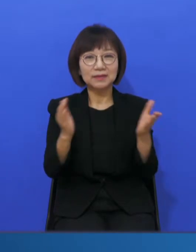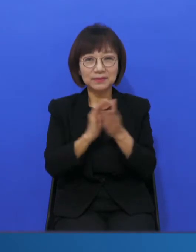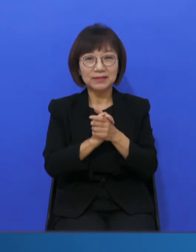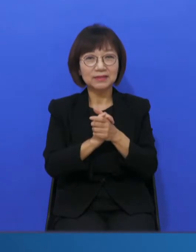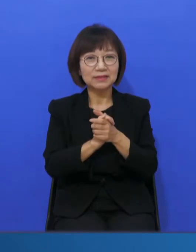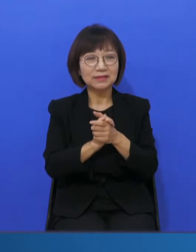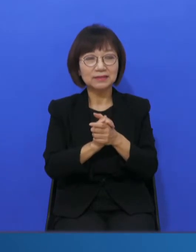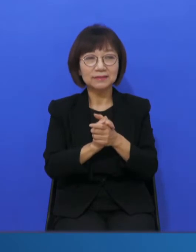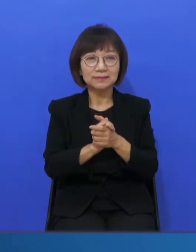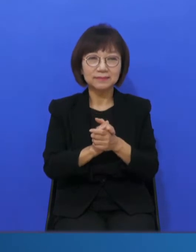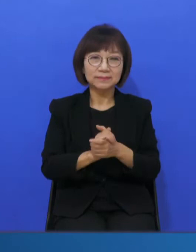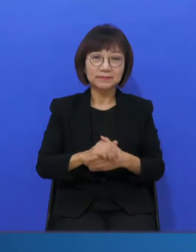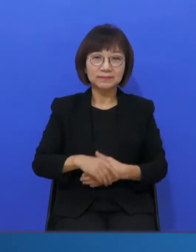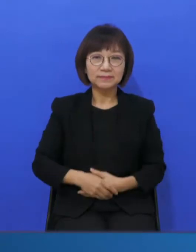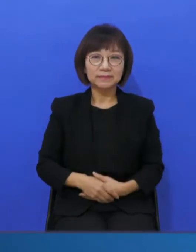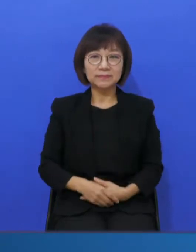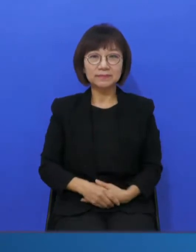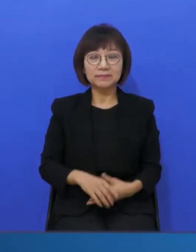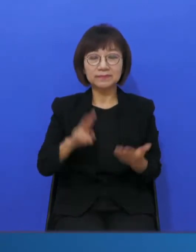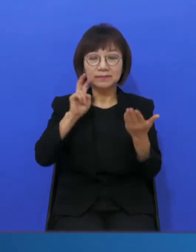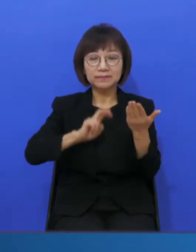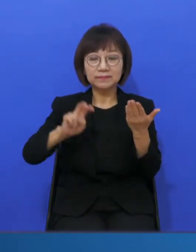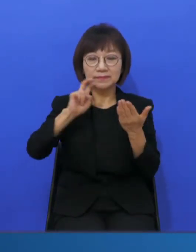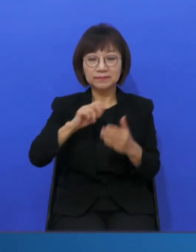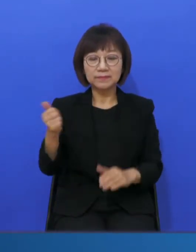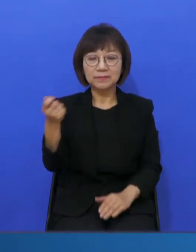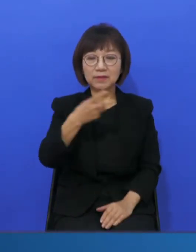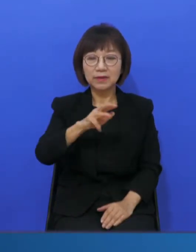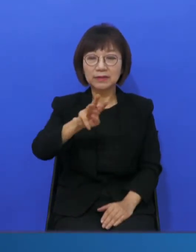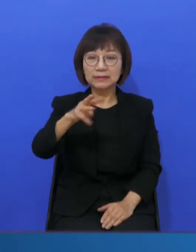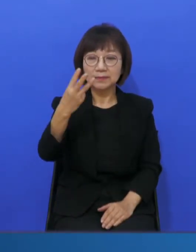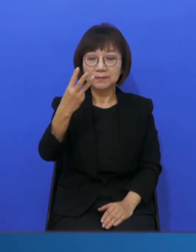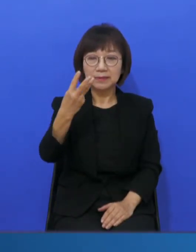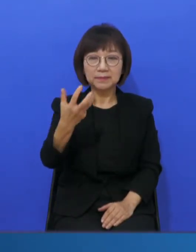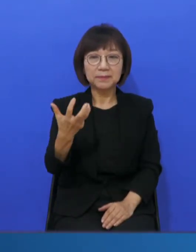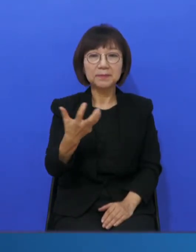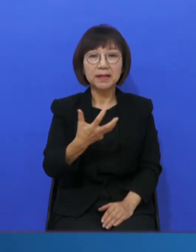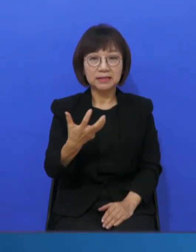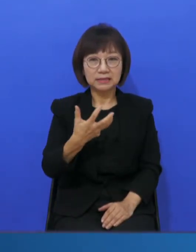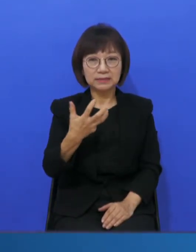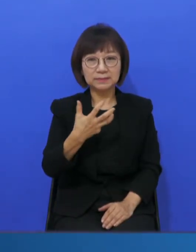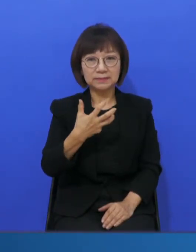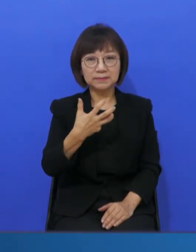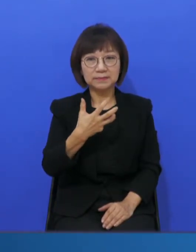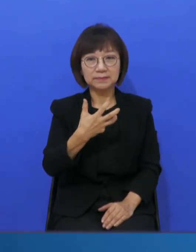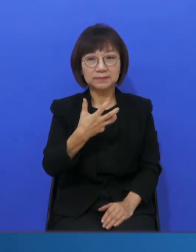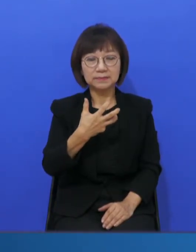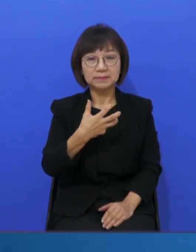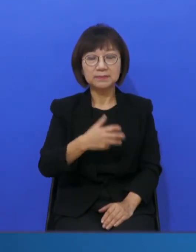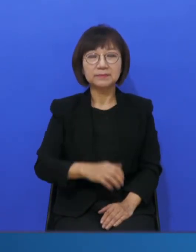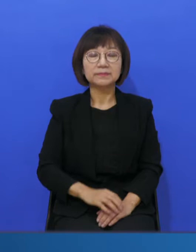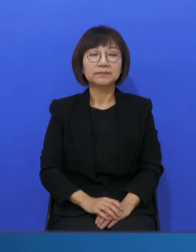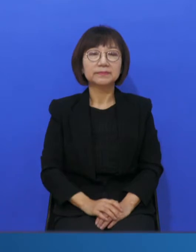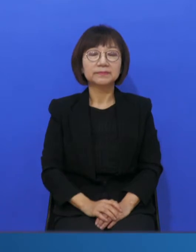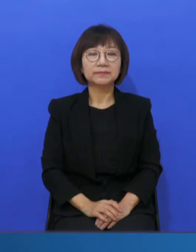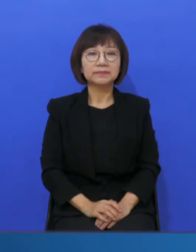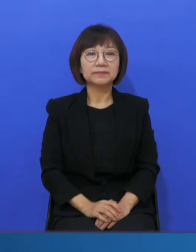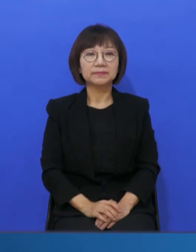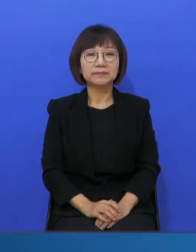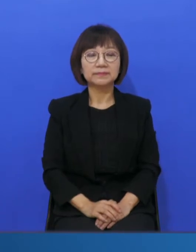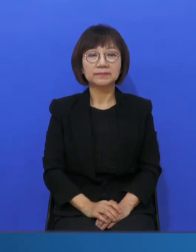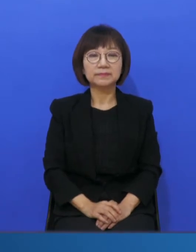믿사옵나이다. 아멘. 찬송가 380장 찬양드리겠습니다. Let us sing praise and hymn 380.